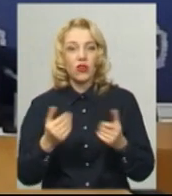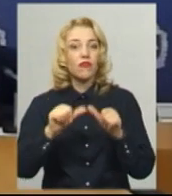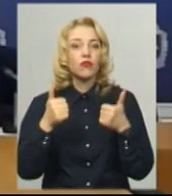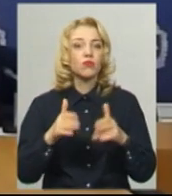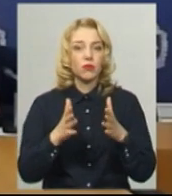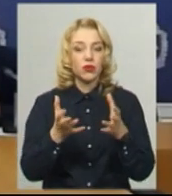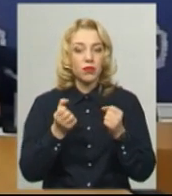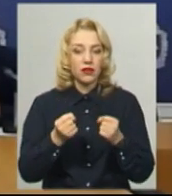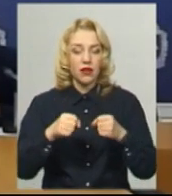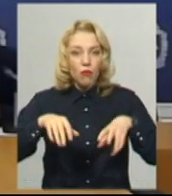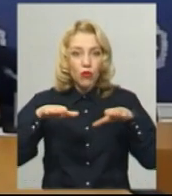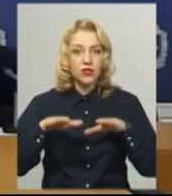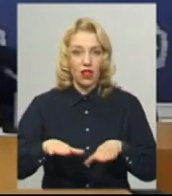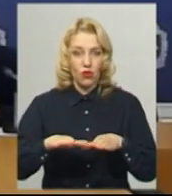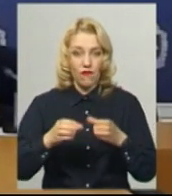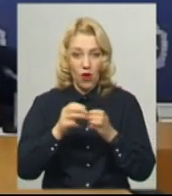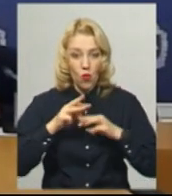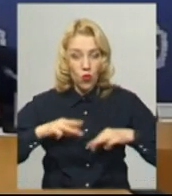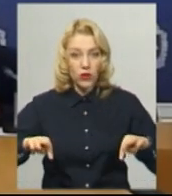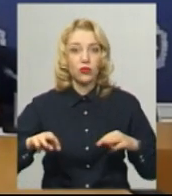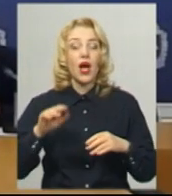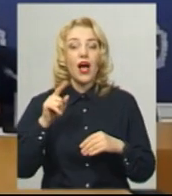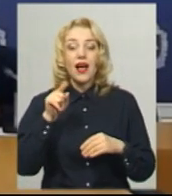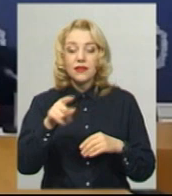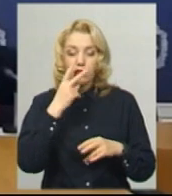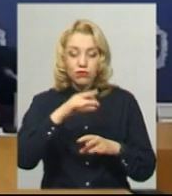прийнята постанова уряду. Але з тих проєктів, які ми